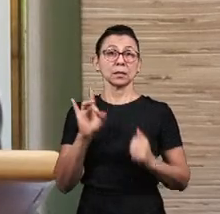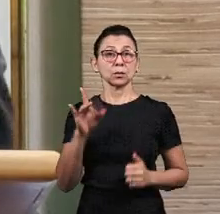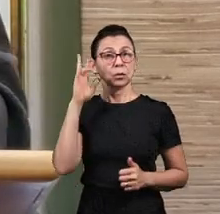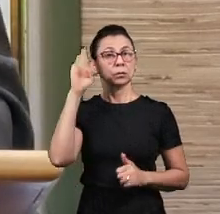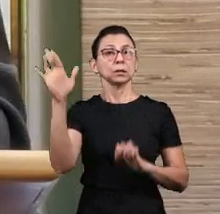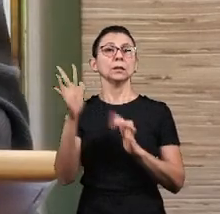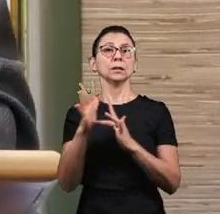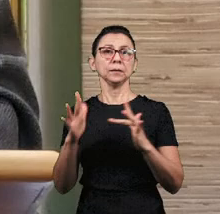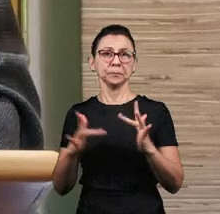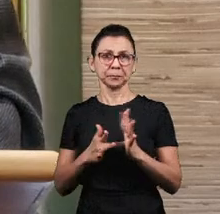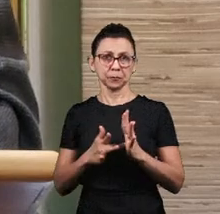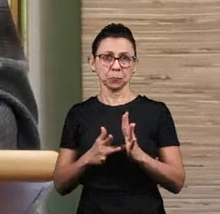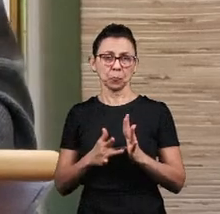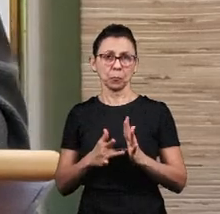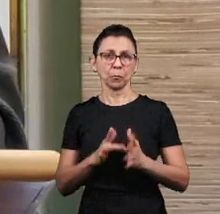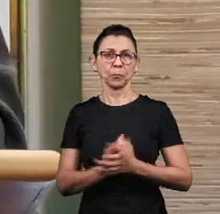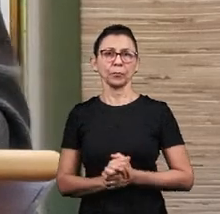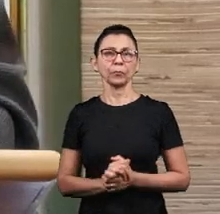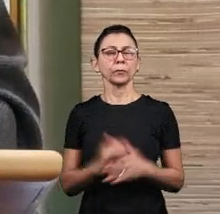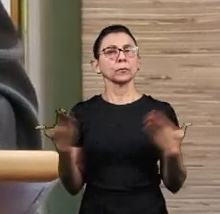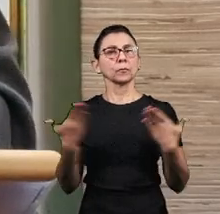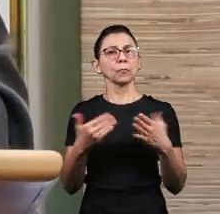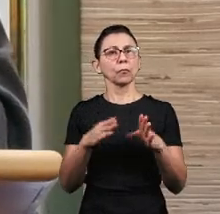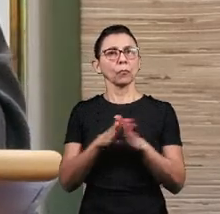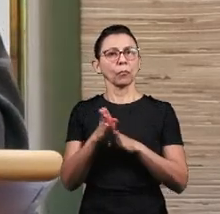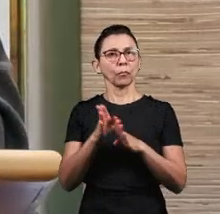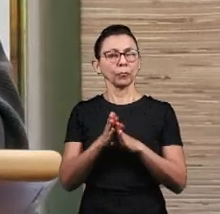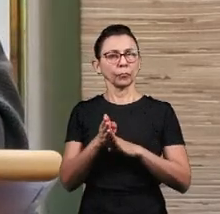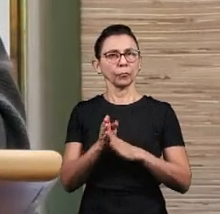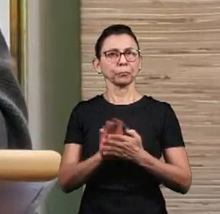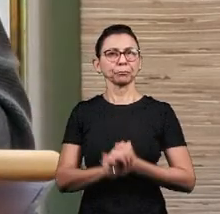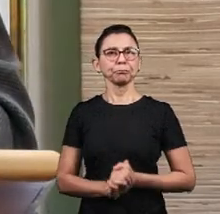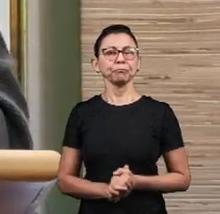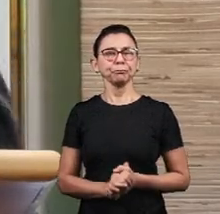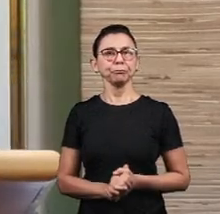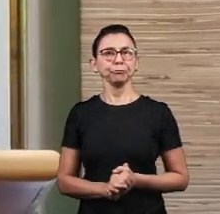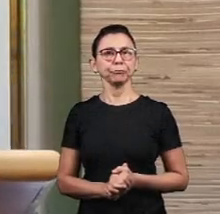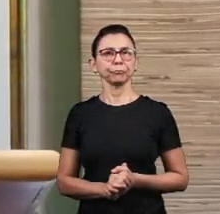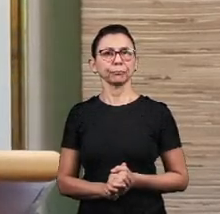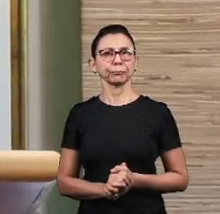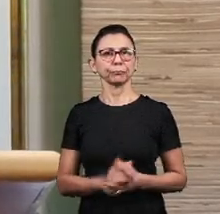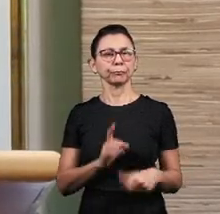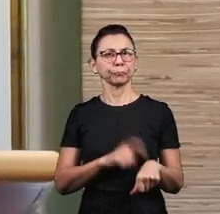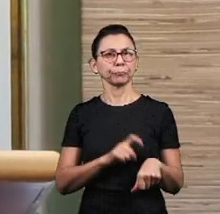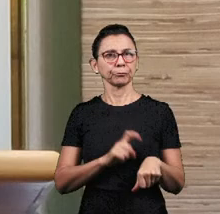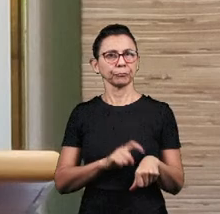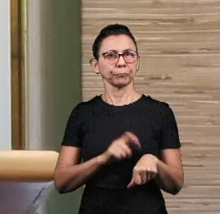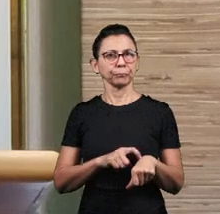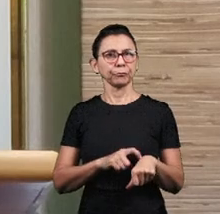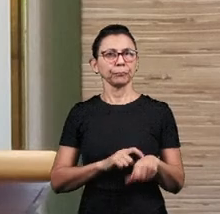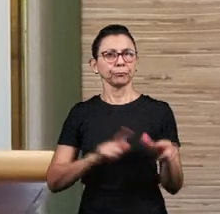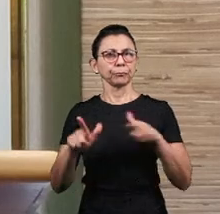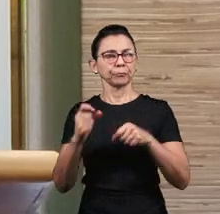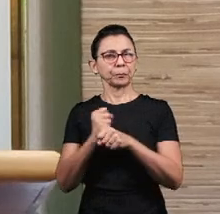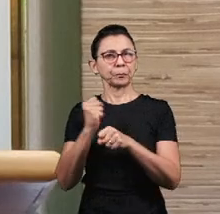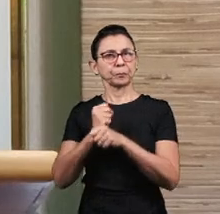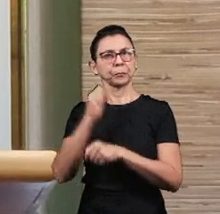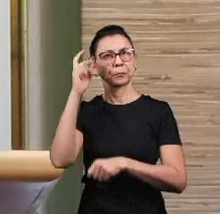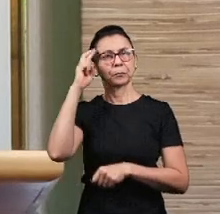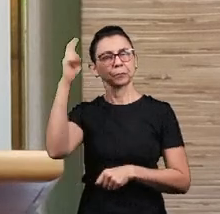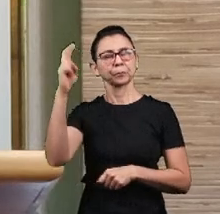Notre assurance est avec le Seigneur. C'est notre parole en ce moment. On finit déjà. Mais pendant cela, nous allons